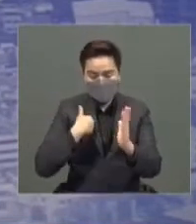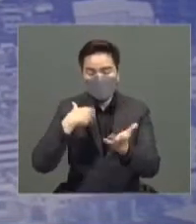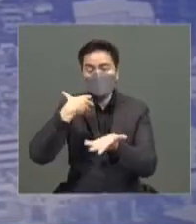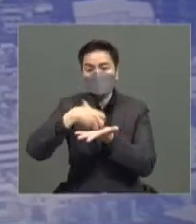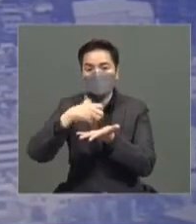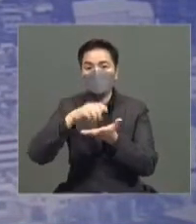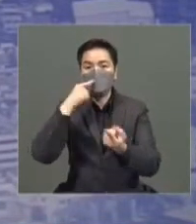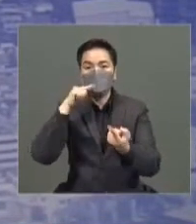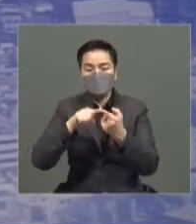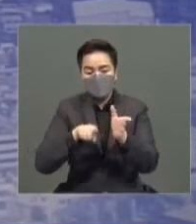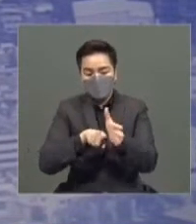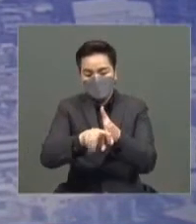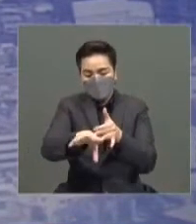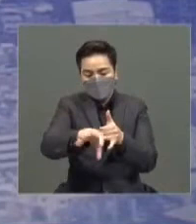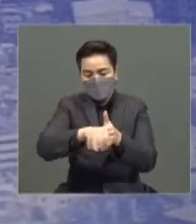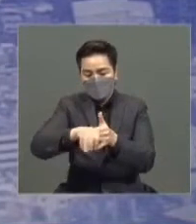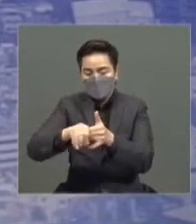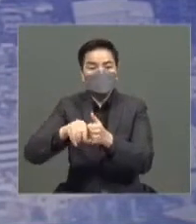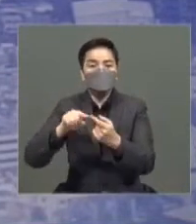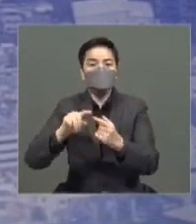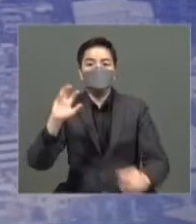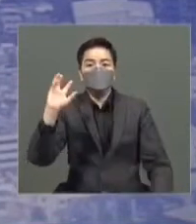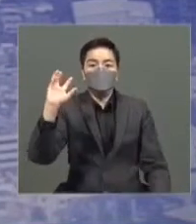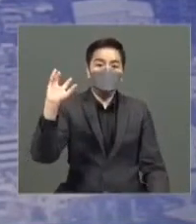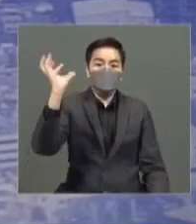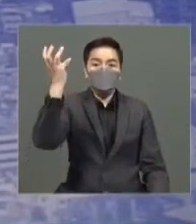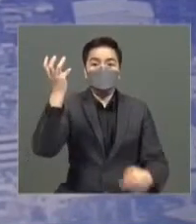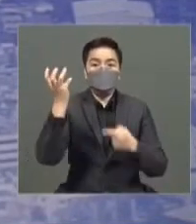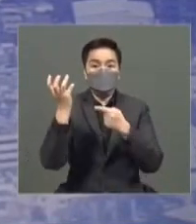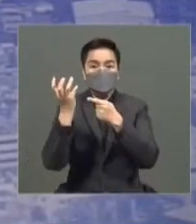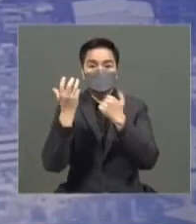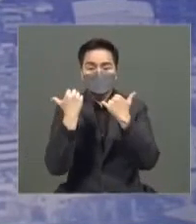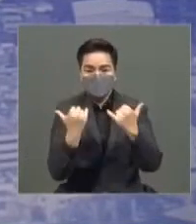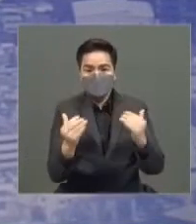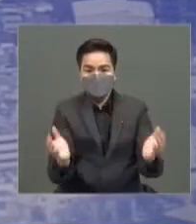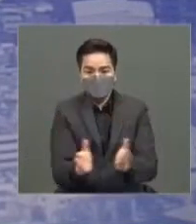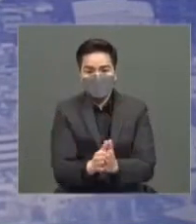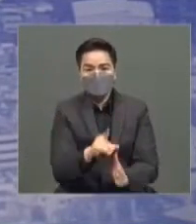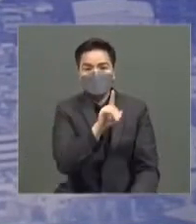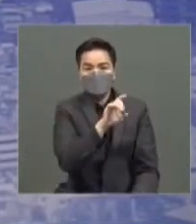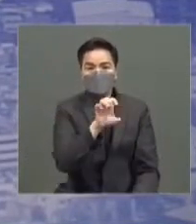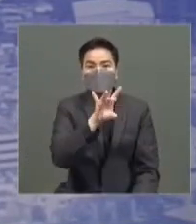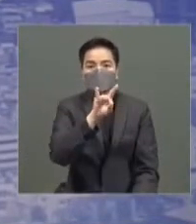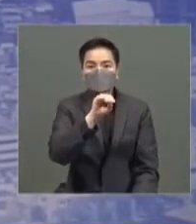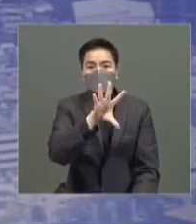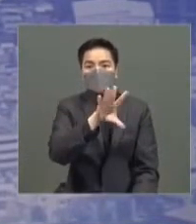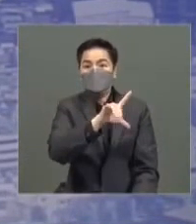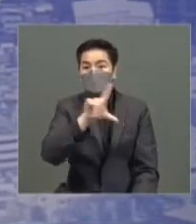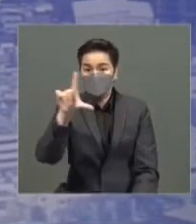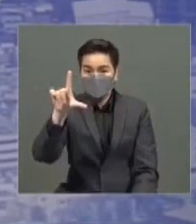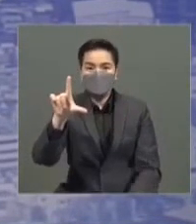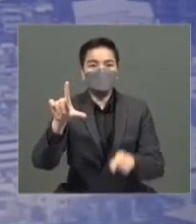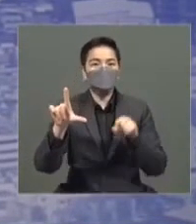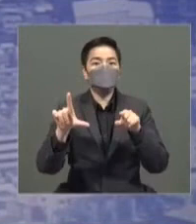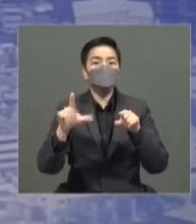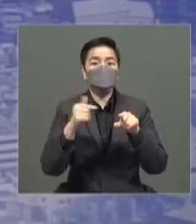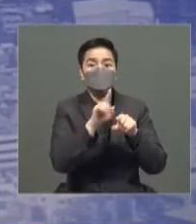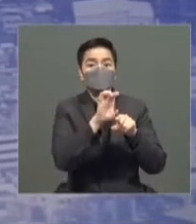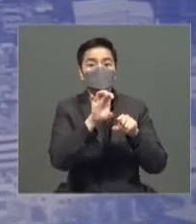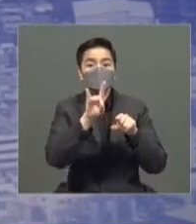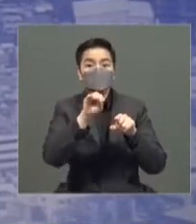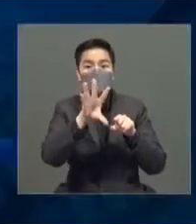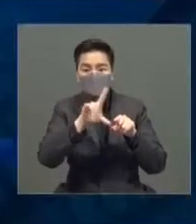ายงานตัวเลขผู้ติดเชื้อของทั่วโลกนะคะวันนี้ยอดอยู่ที่185ล้านกว่าและมี